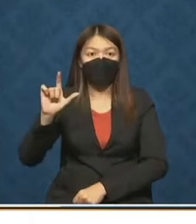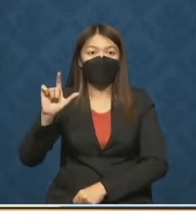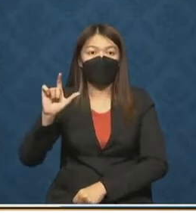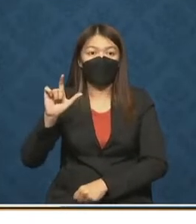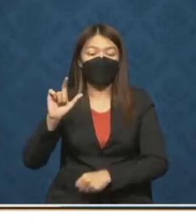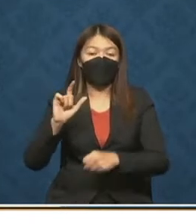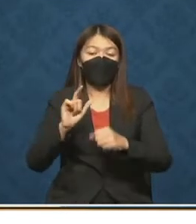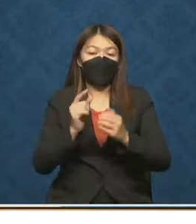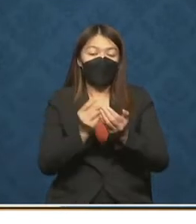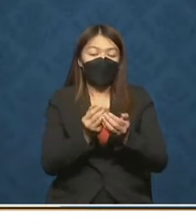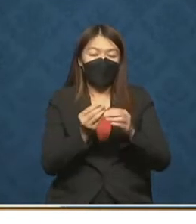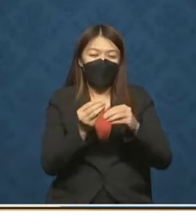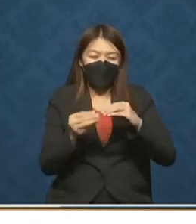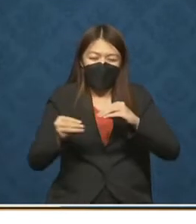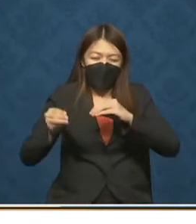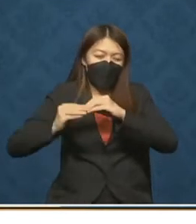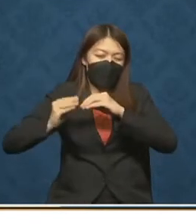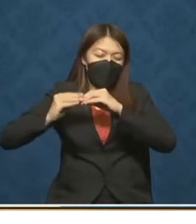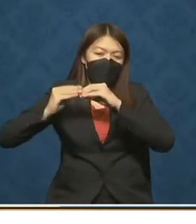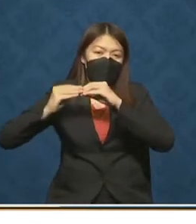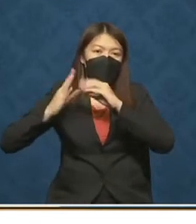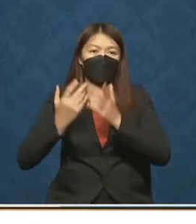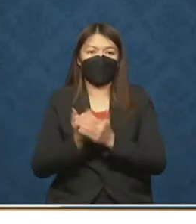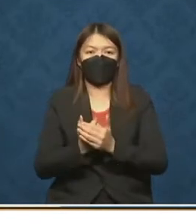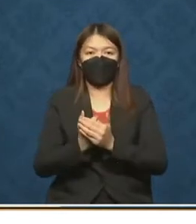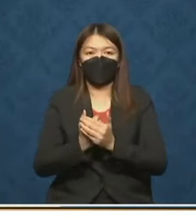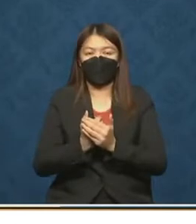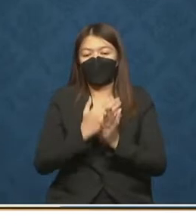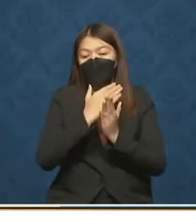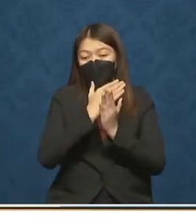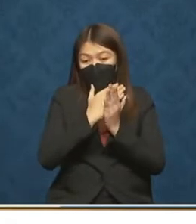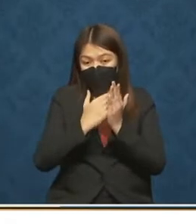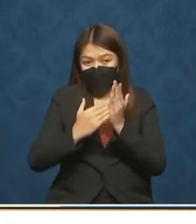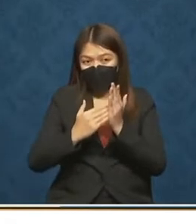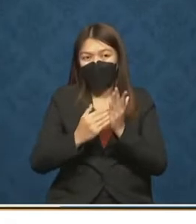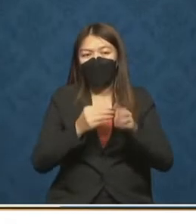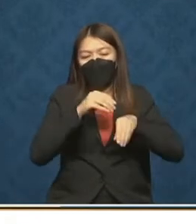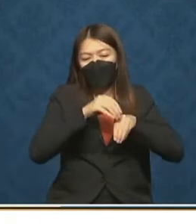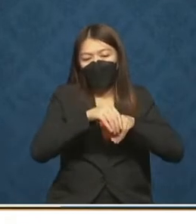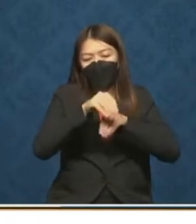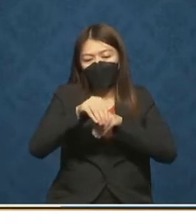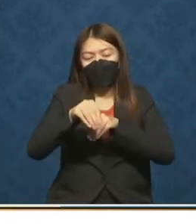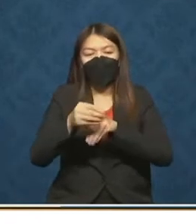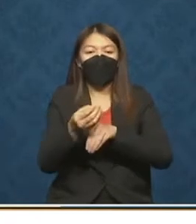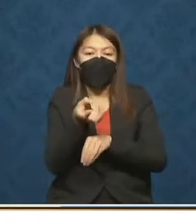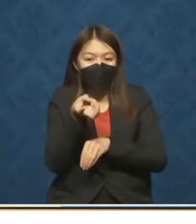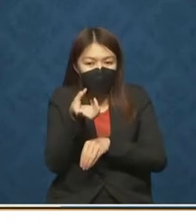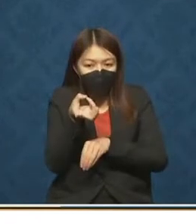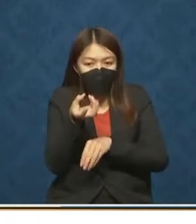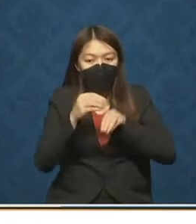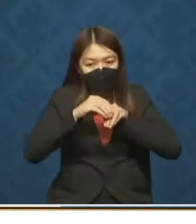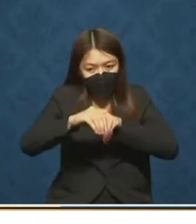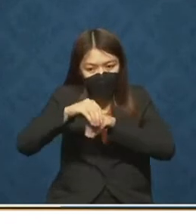และมากกากล้งนึง ของจำนวนเกษต instant Corin เป็เกษต απกรณผู้ปุกข้าว ธำนา